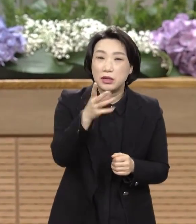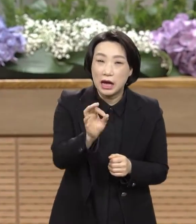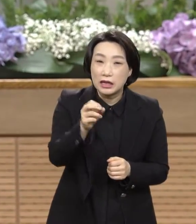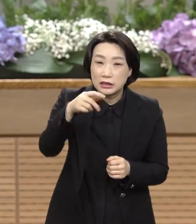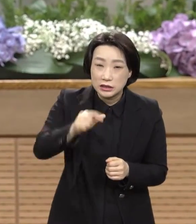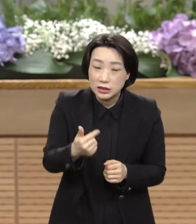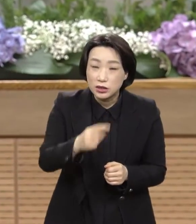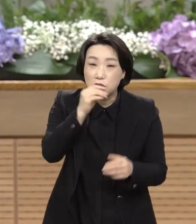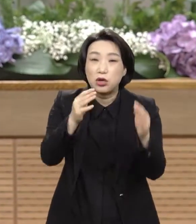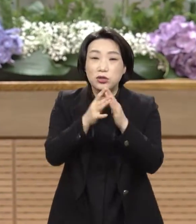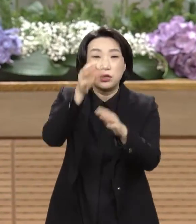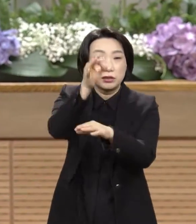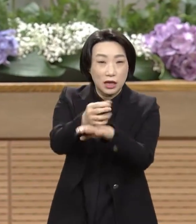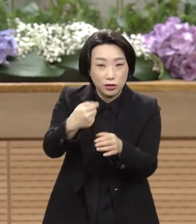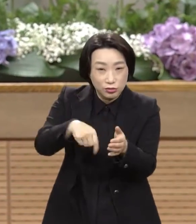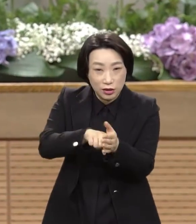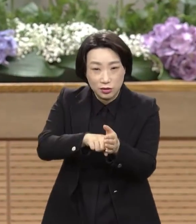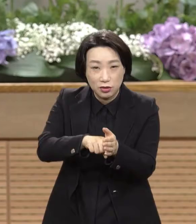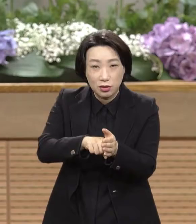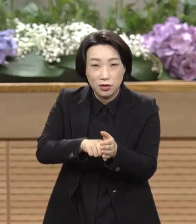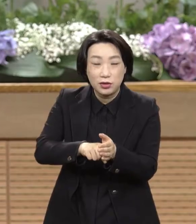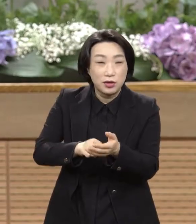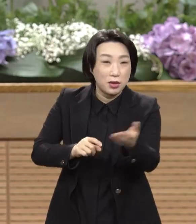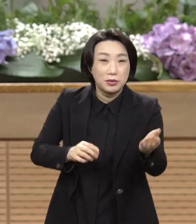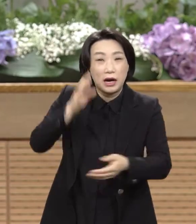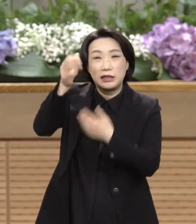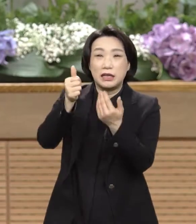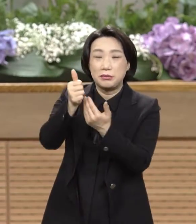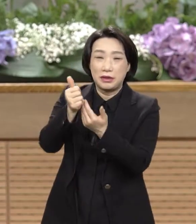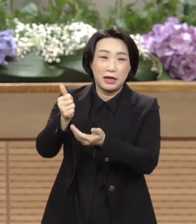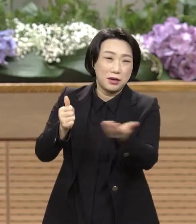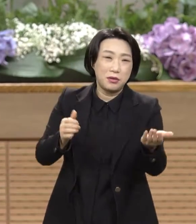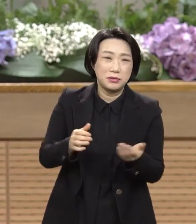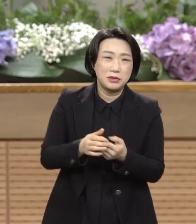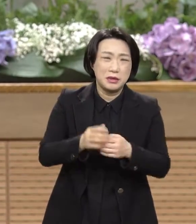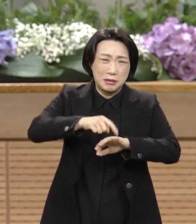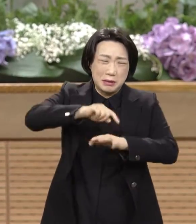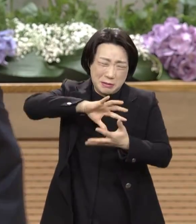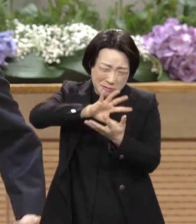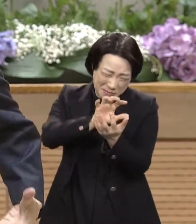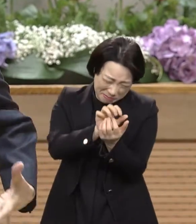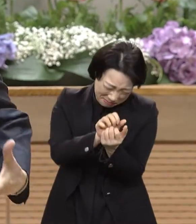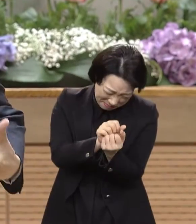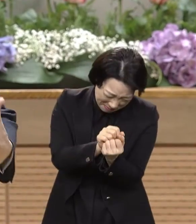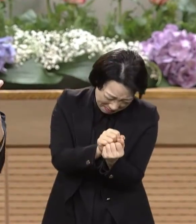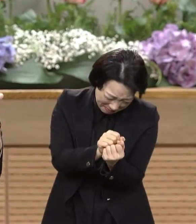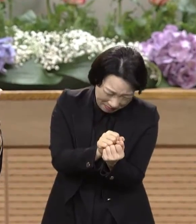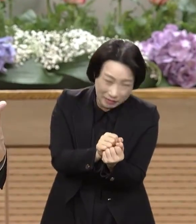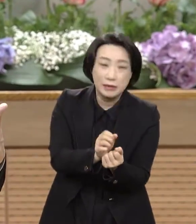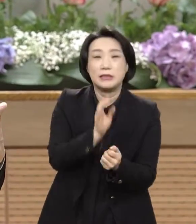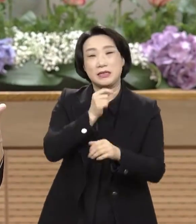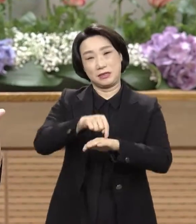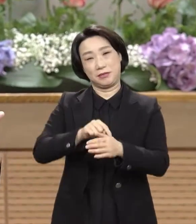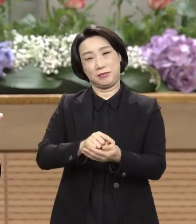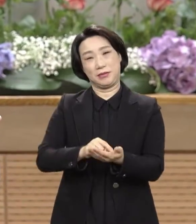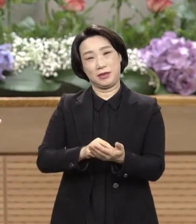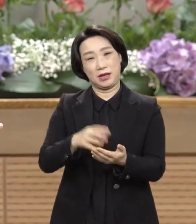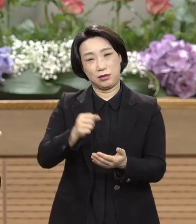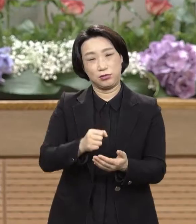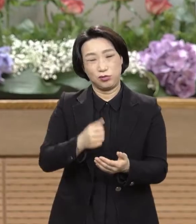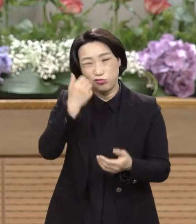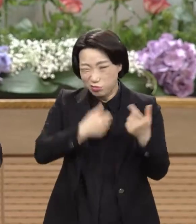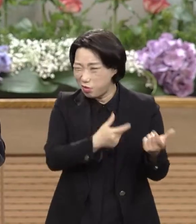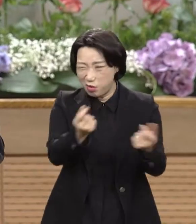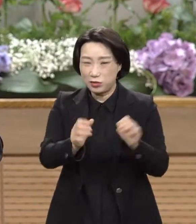우리가 구입하기 위해서 하나님께 막 끝없는 진심으로 아무나 하지